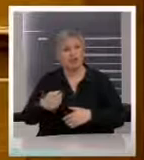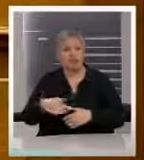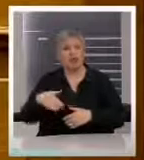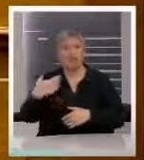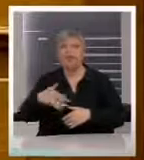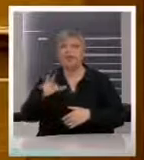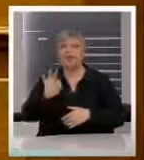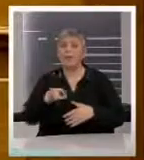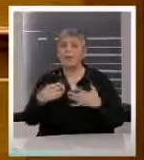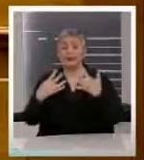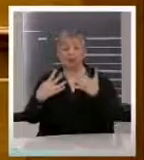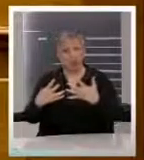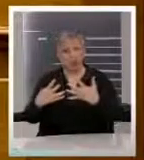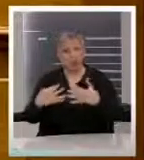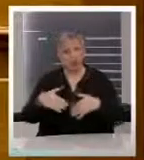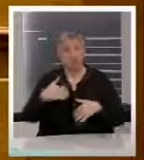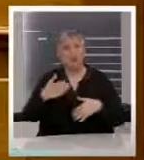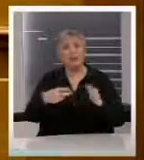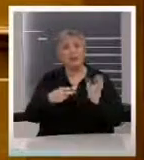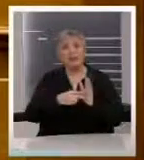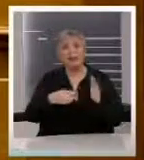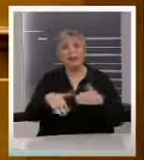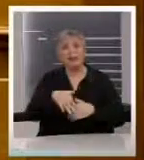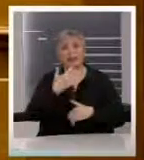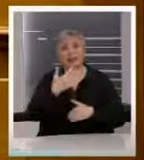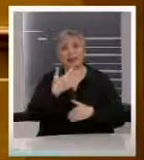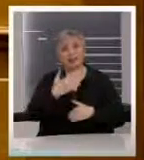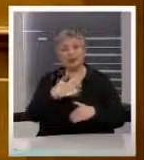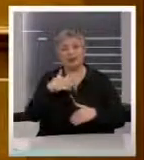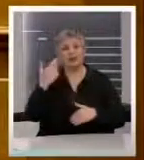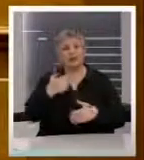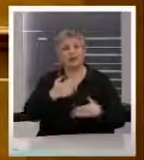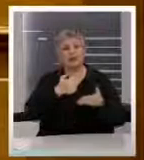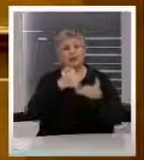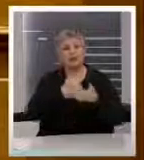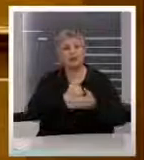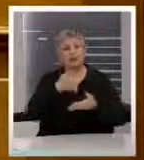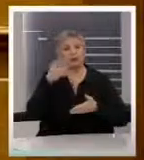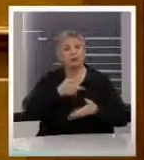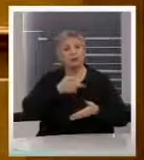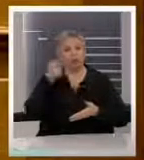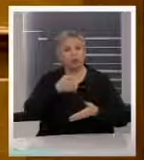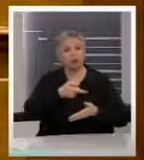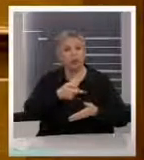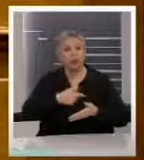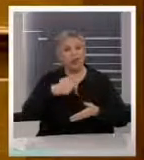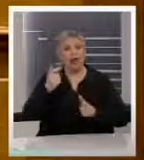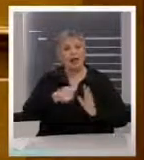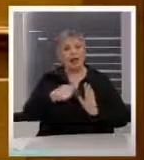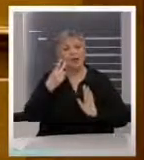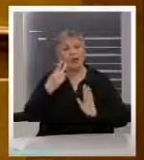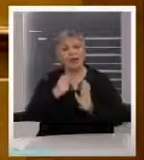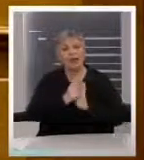2014. Από το έτος 2015 και εντεύθεν, σε όρους ανάλωσης πιστώσεων ως προς τη διαμορφωτή σε πίστοση, καταγράφεται